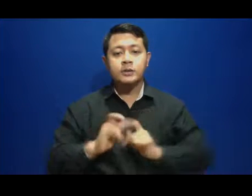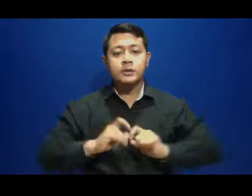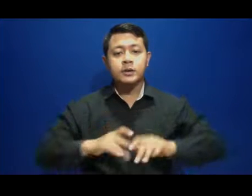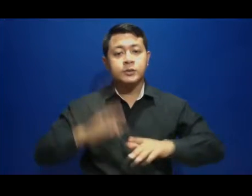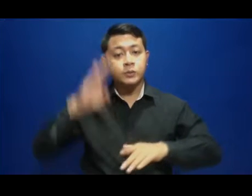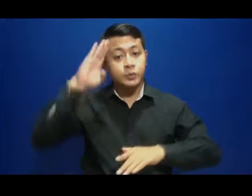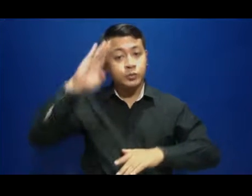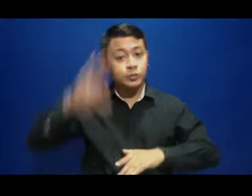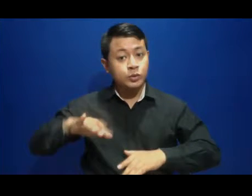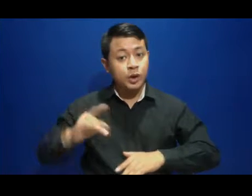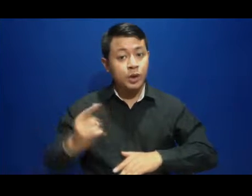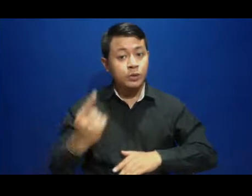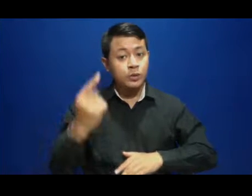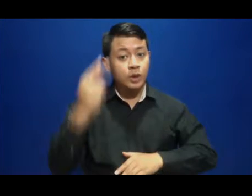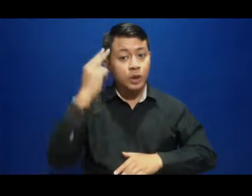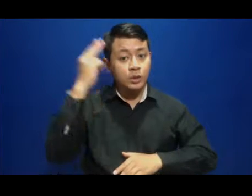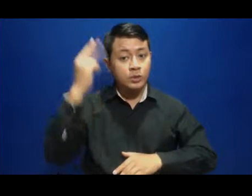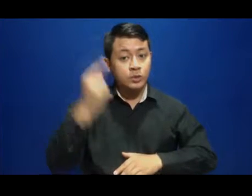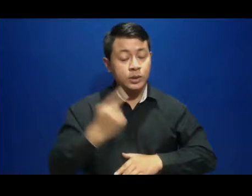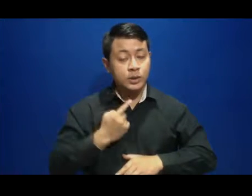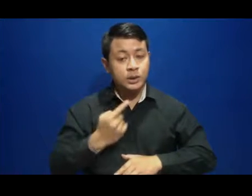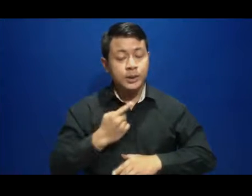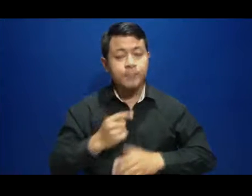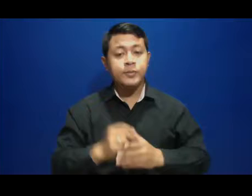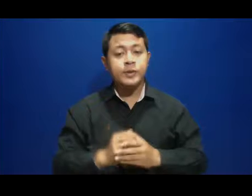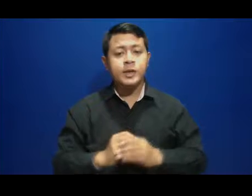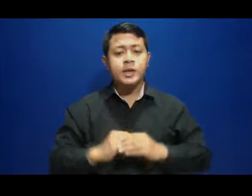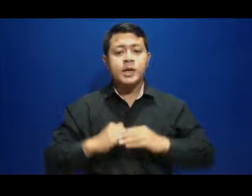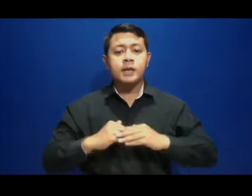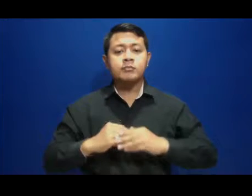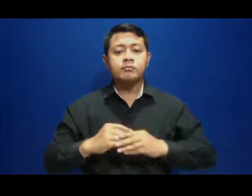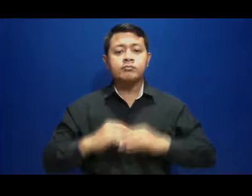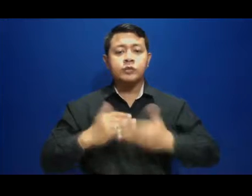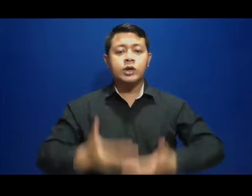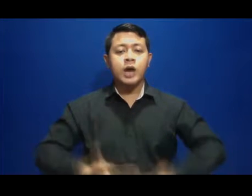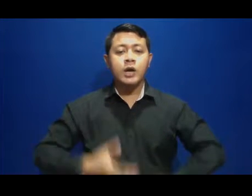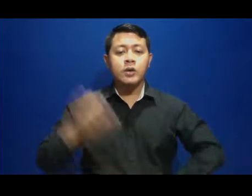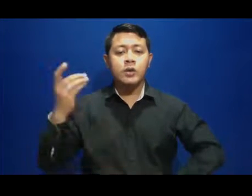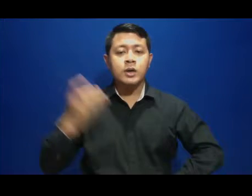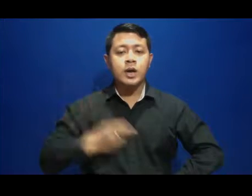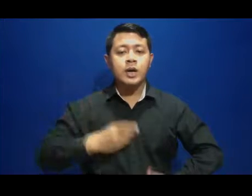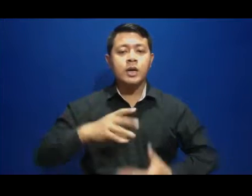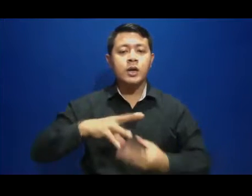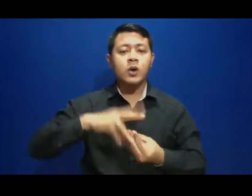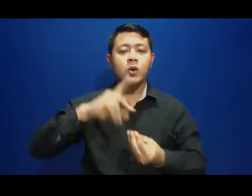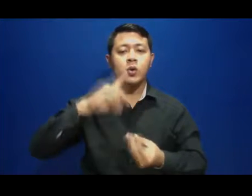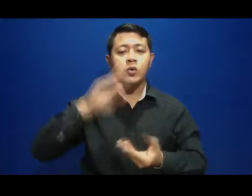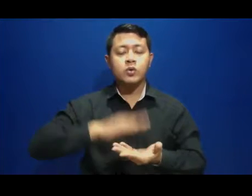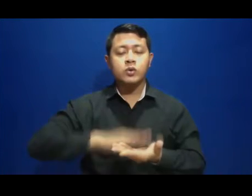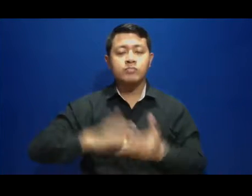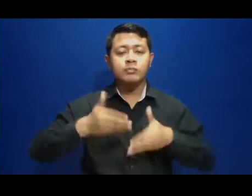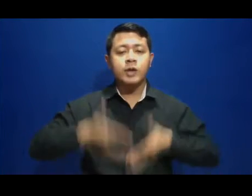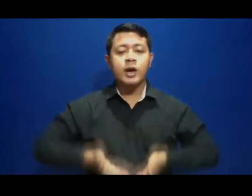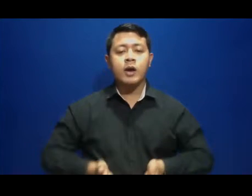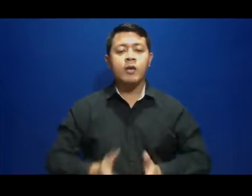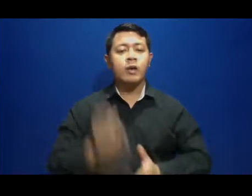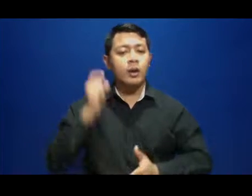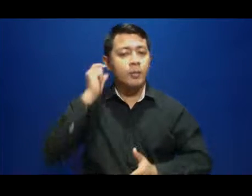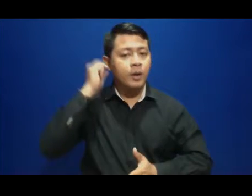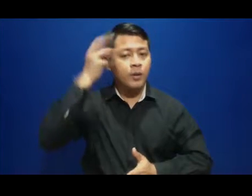Kristus Putranya yang tunggal Tuhan kita, yang dikandung dari Roh Kudus, dilahirkan oleh perawan